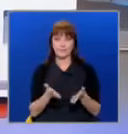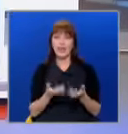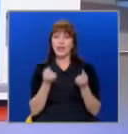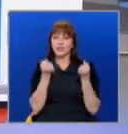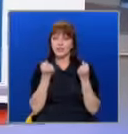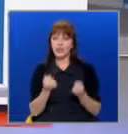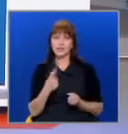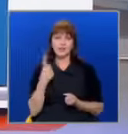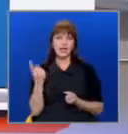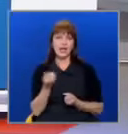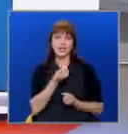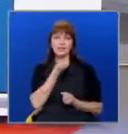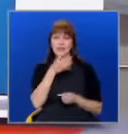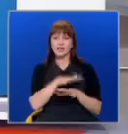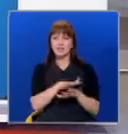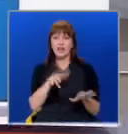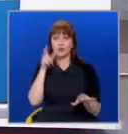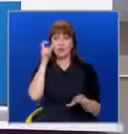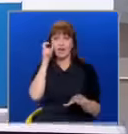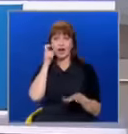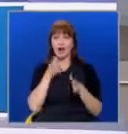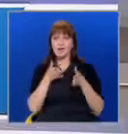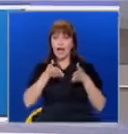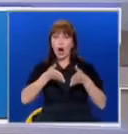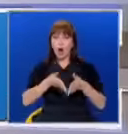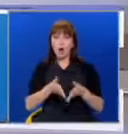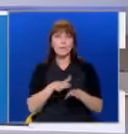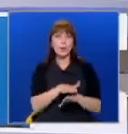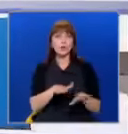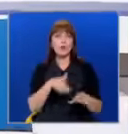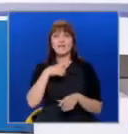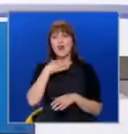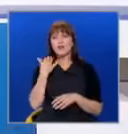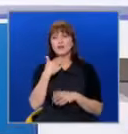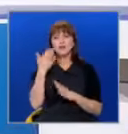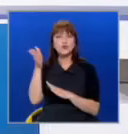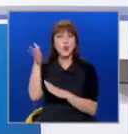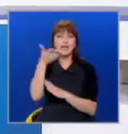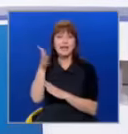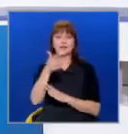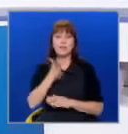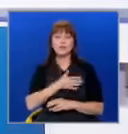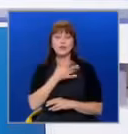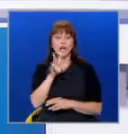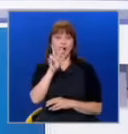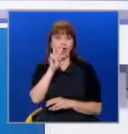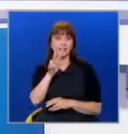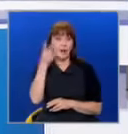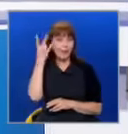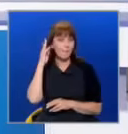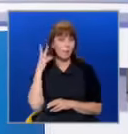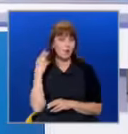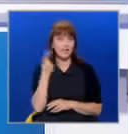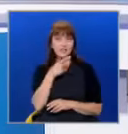Тежък инцидент в морето край Варна. На борда на кораб, който плава под чужд флаг, загинаха двама руски моряци при неясни